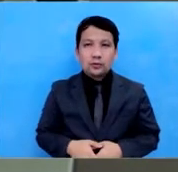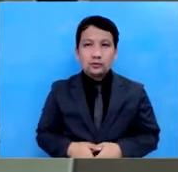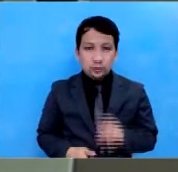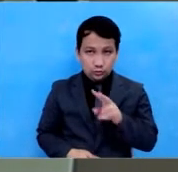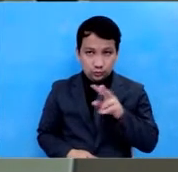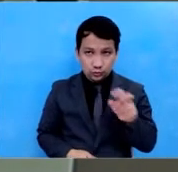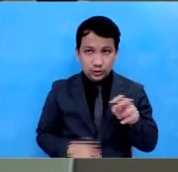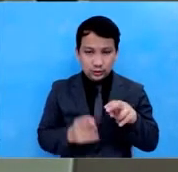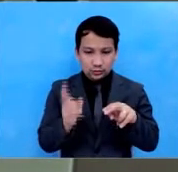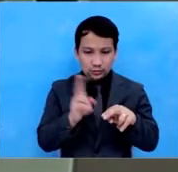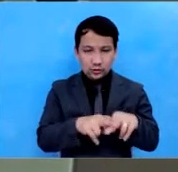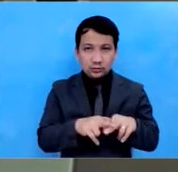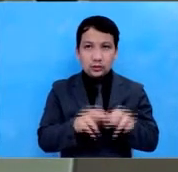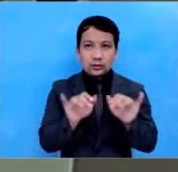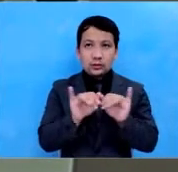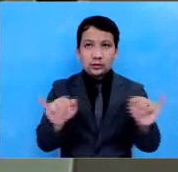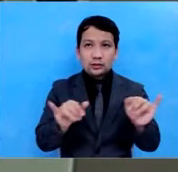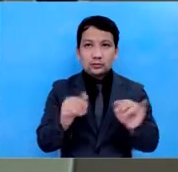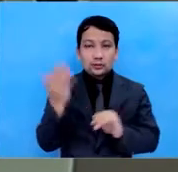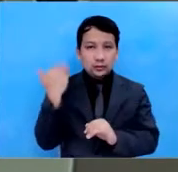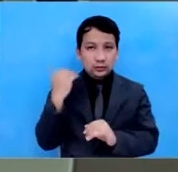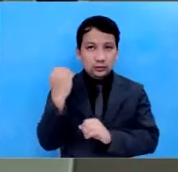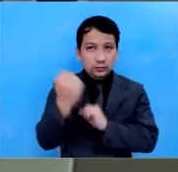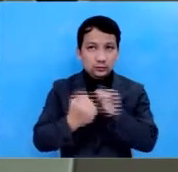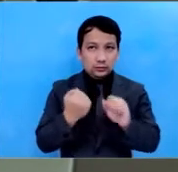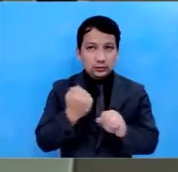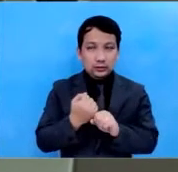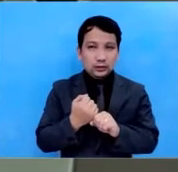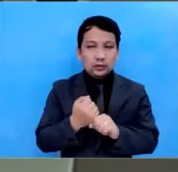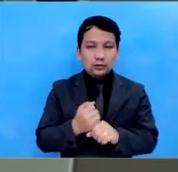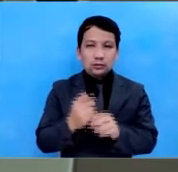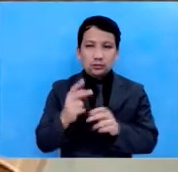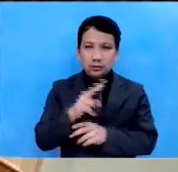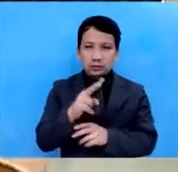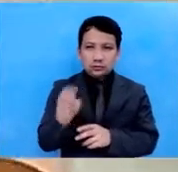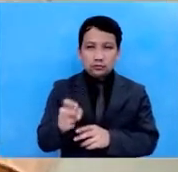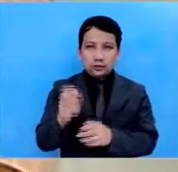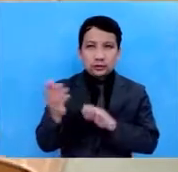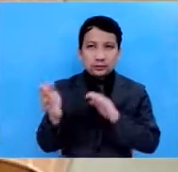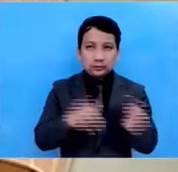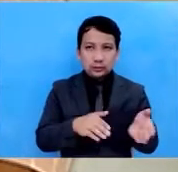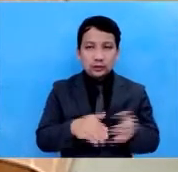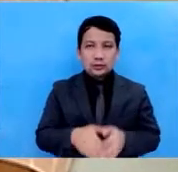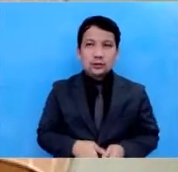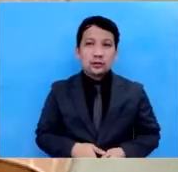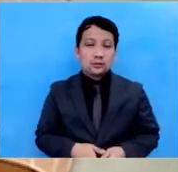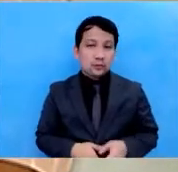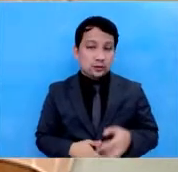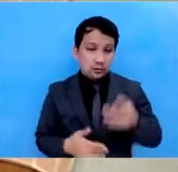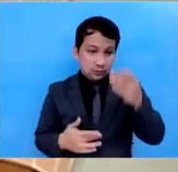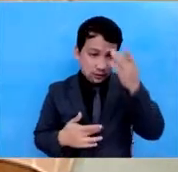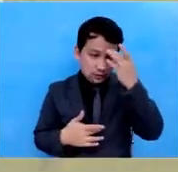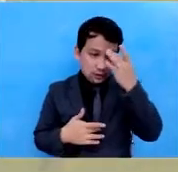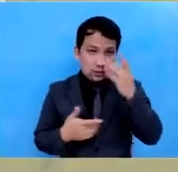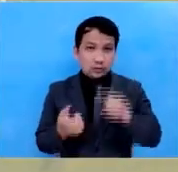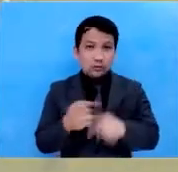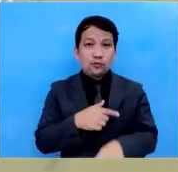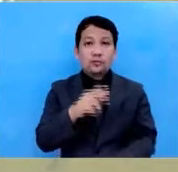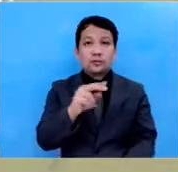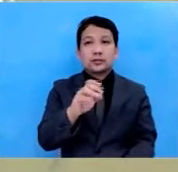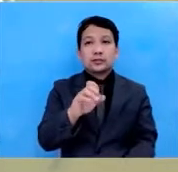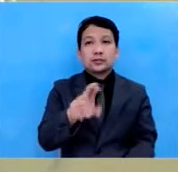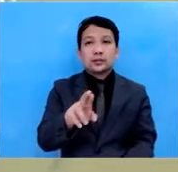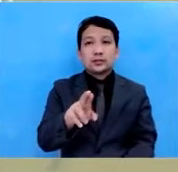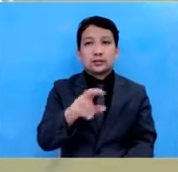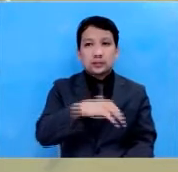yan sa kaparehong panahon noong isang taon. Higit 200 naman ang namatay. Karamihan sa mga kaso galing sa Metro Manila, Cagayan